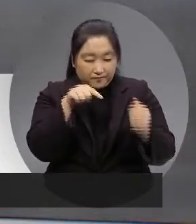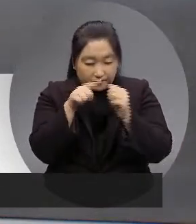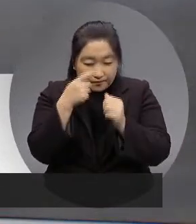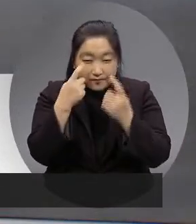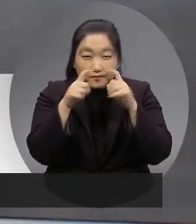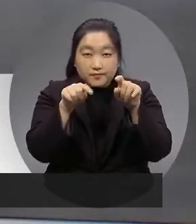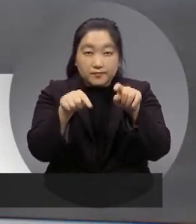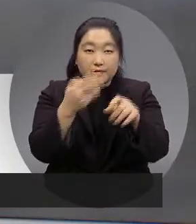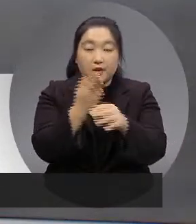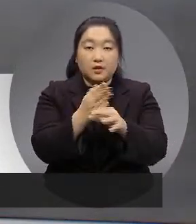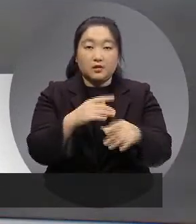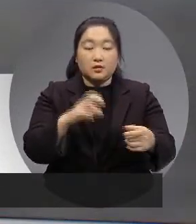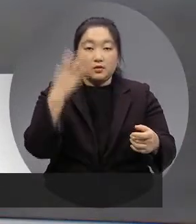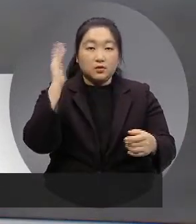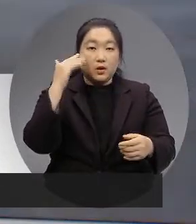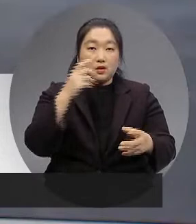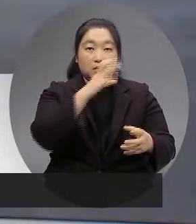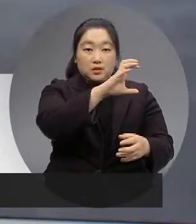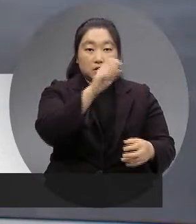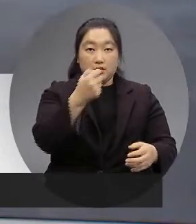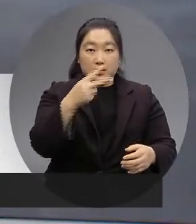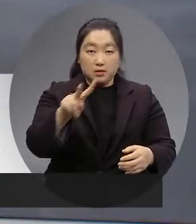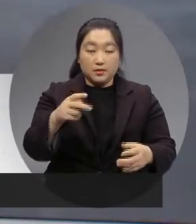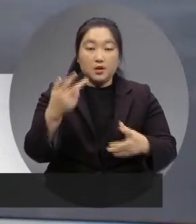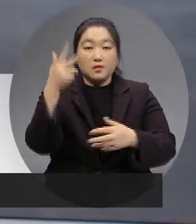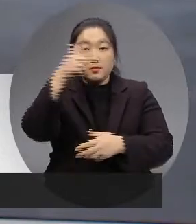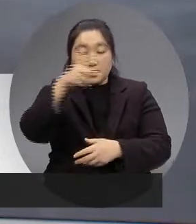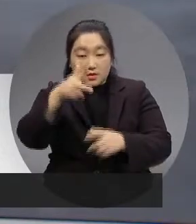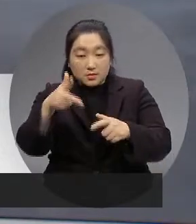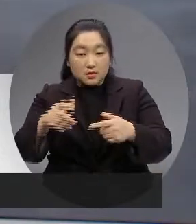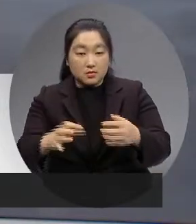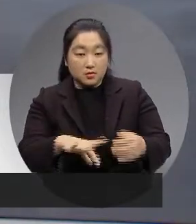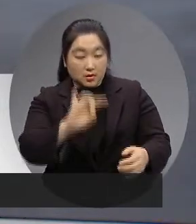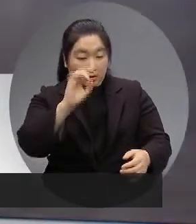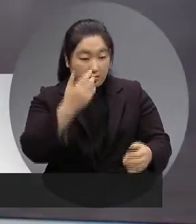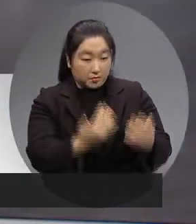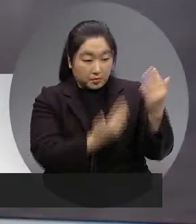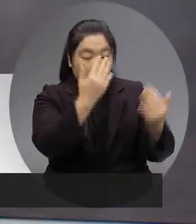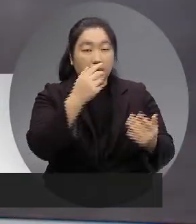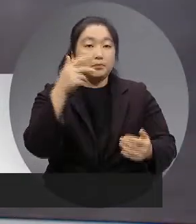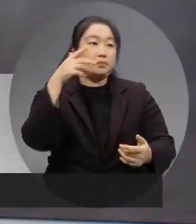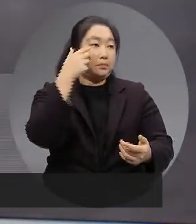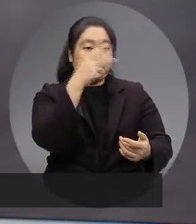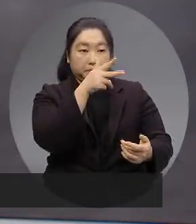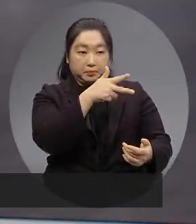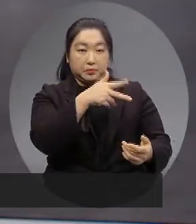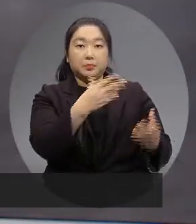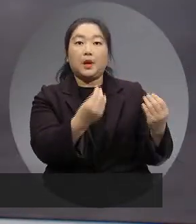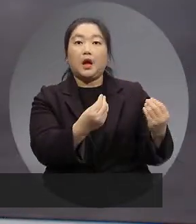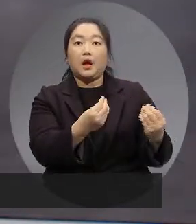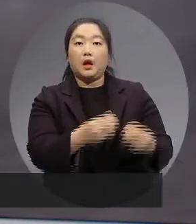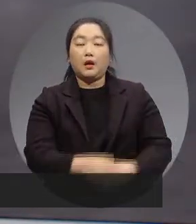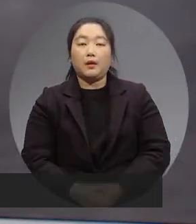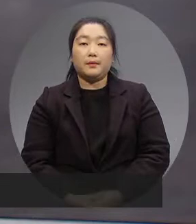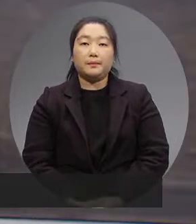최근 급증한 CCTV와 블랙박스에 최초 발화 당시가 고스란히 찍혔습니다. 이채연